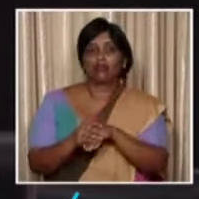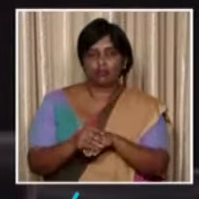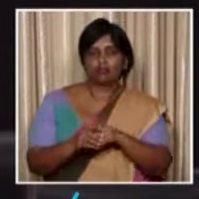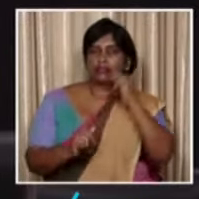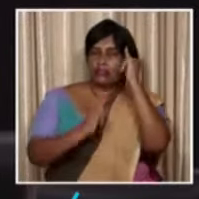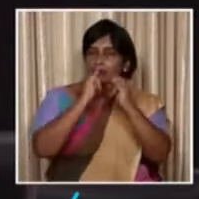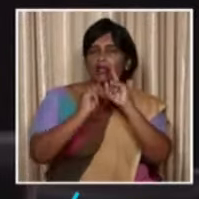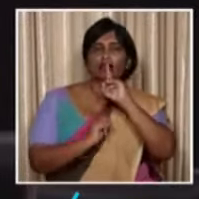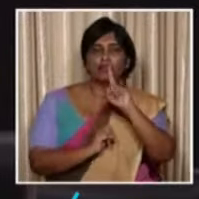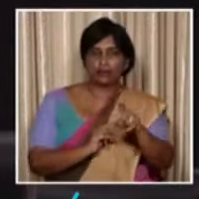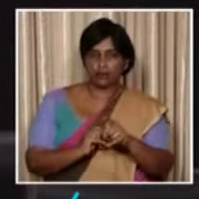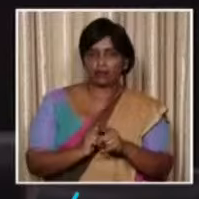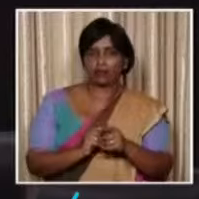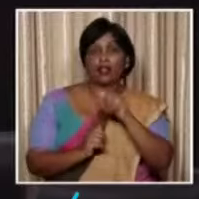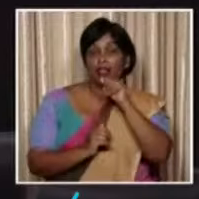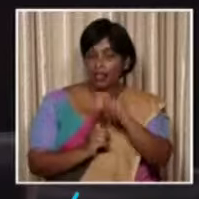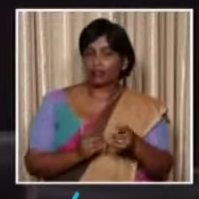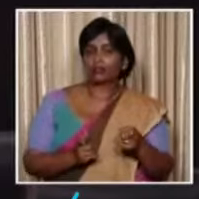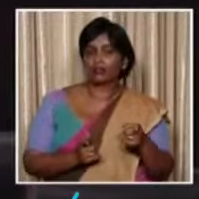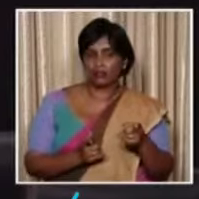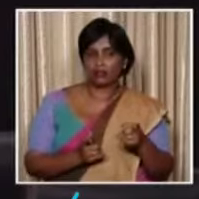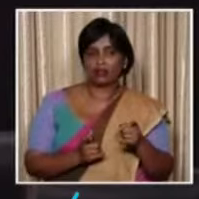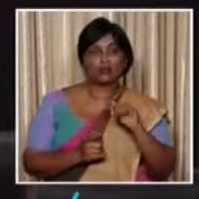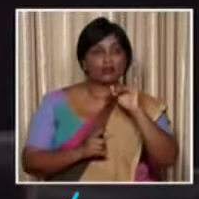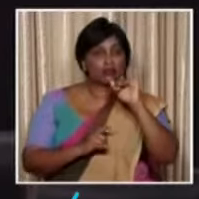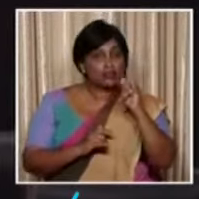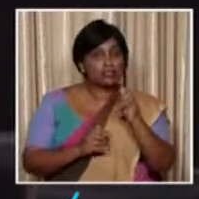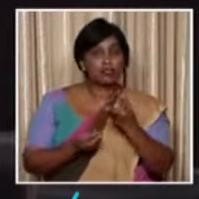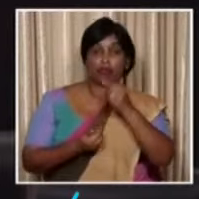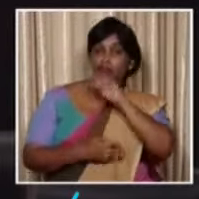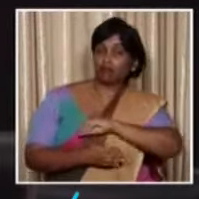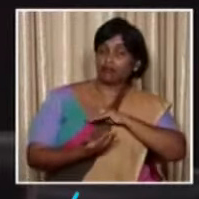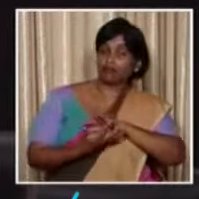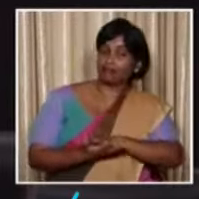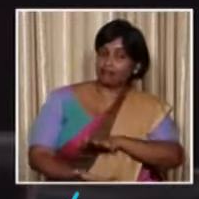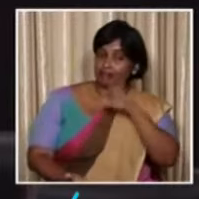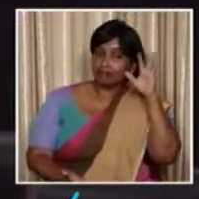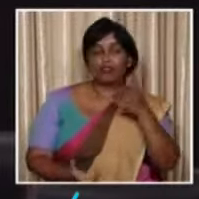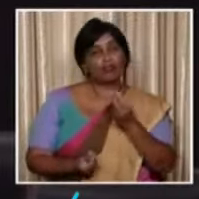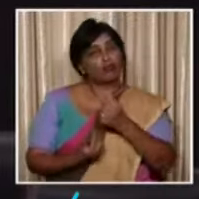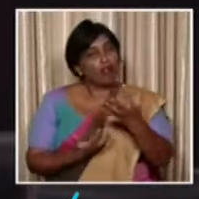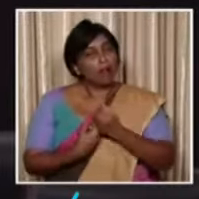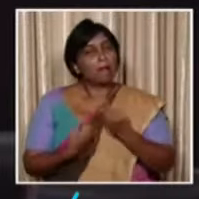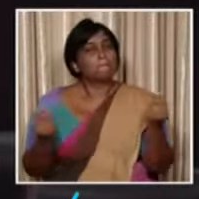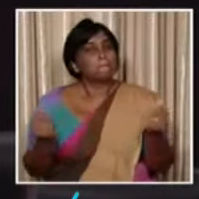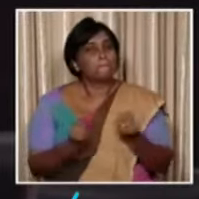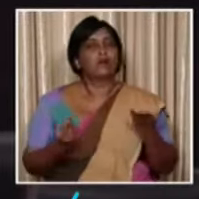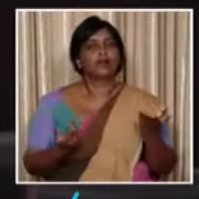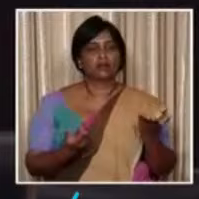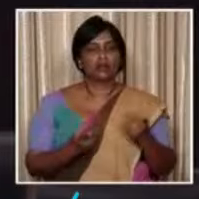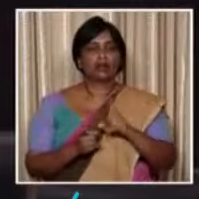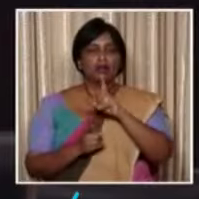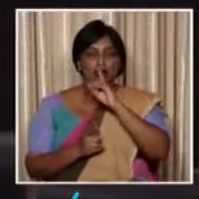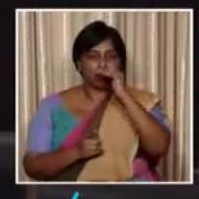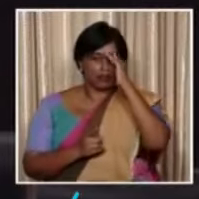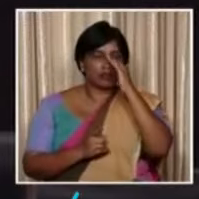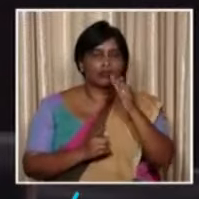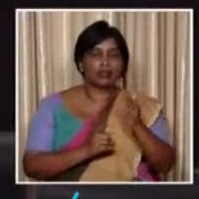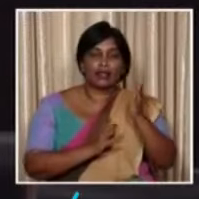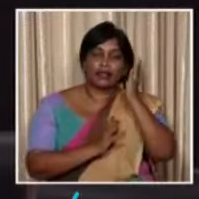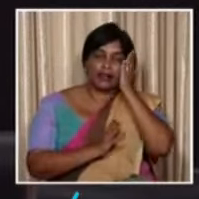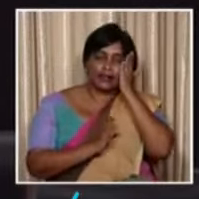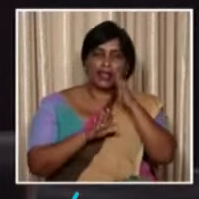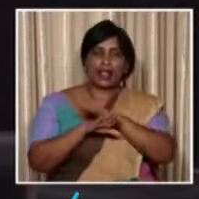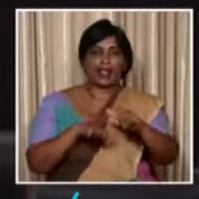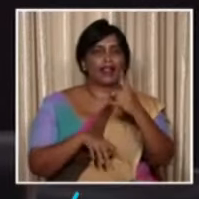අවලාදී මේක ඇත්ත සමහරෙන් හම්බ කරලා තියනවා ඒ හම්බ කළම් මදි කතානායකතුමා නිදියන්නේ එක